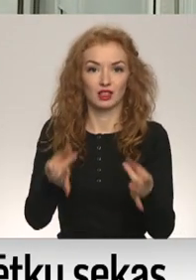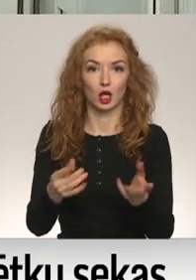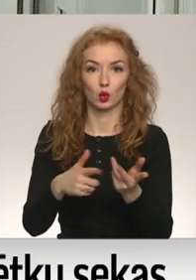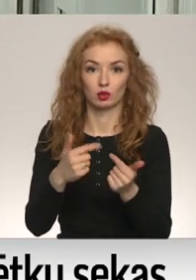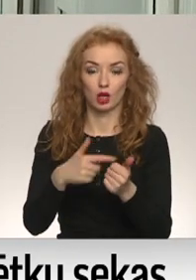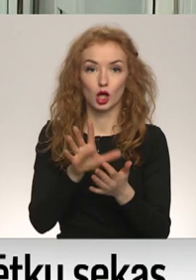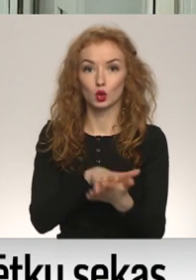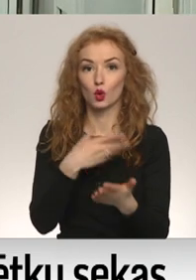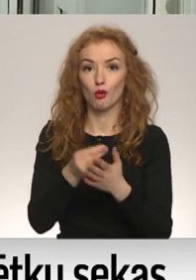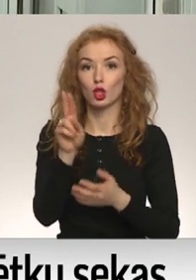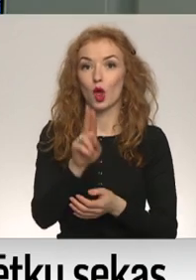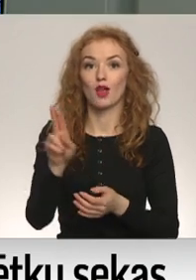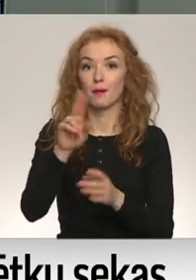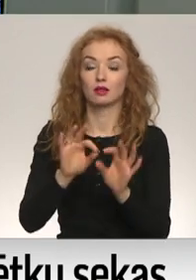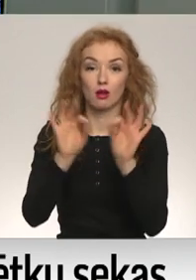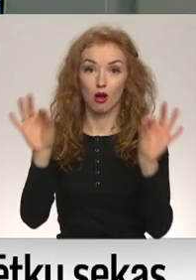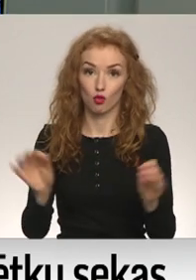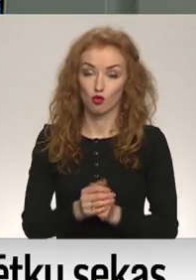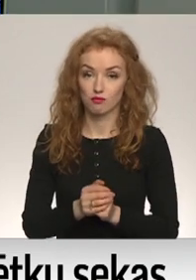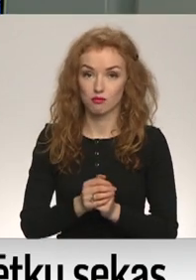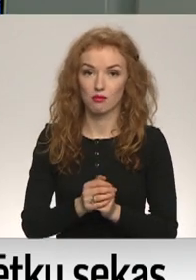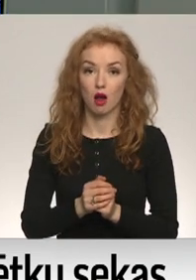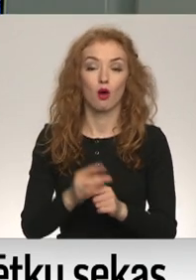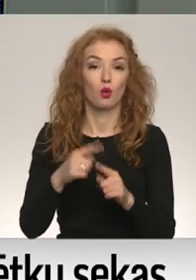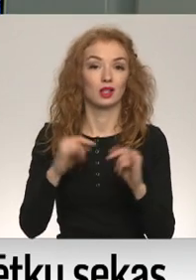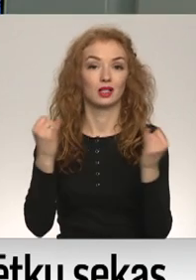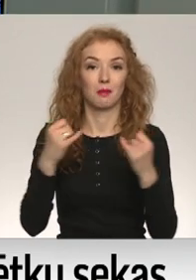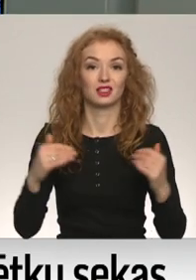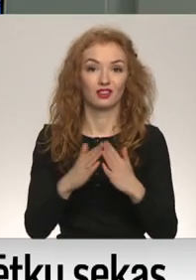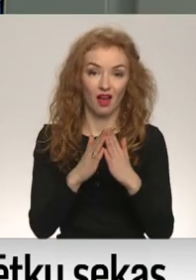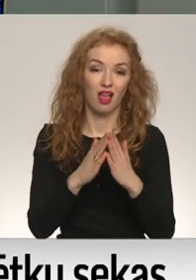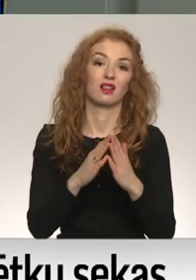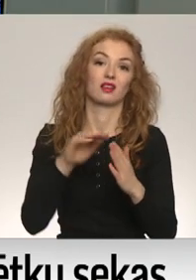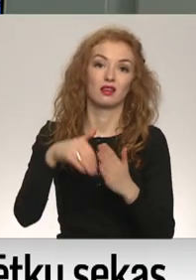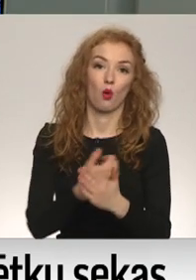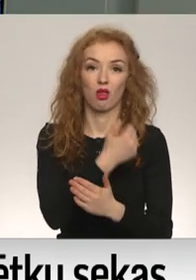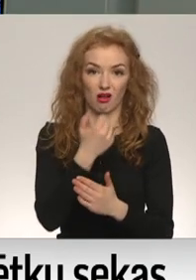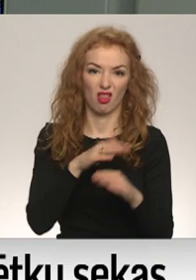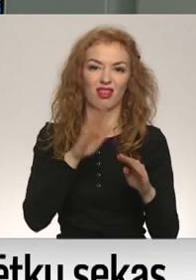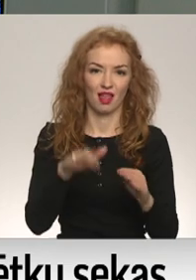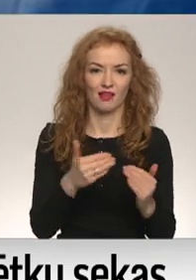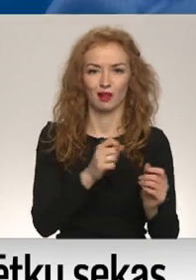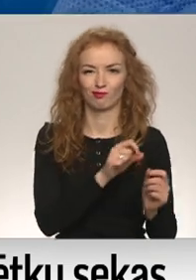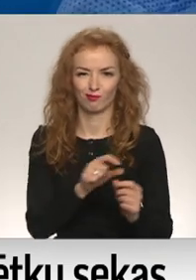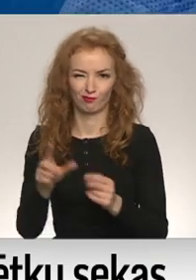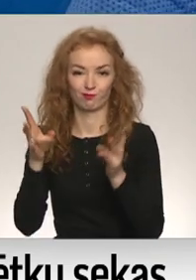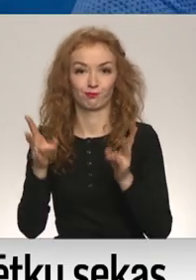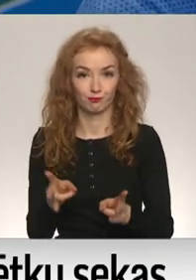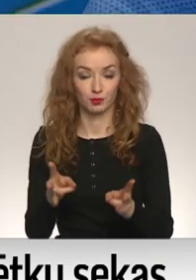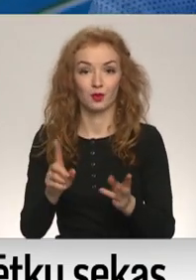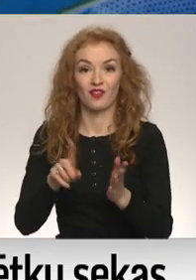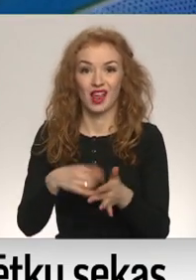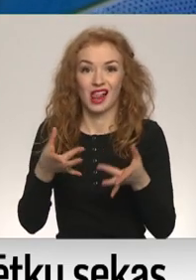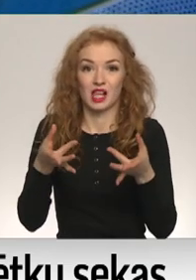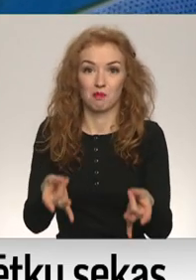skaits kopš novembra sākuma. Zināmā mērā Ziemassvētku un jaunā gada svinību sekas. Vēl lipīgākais omikrona